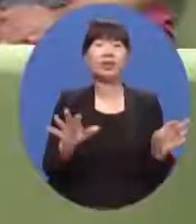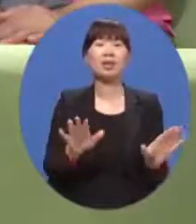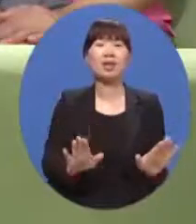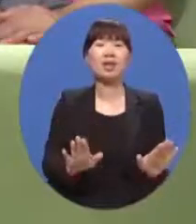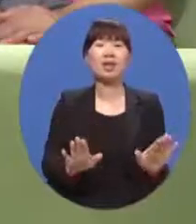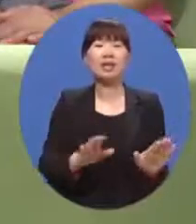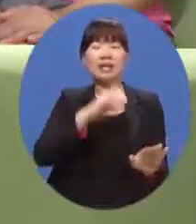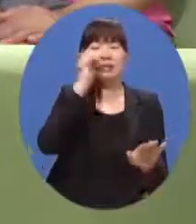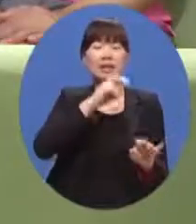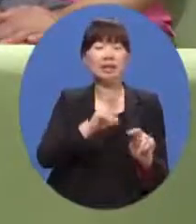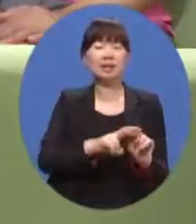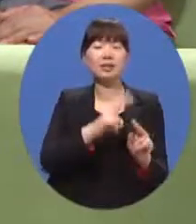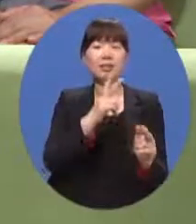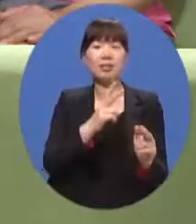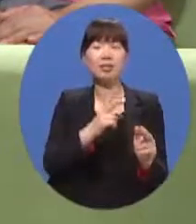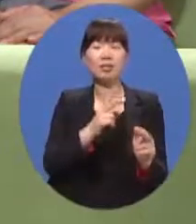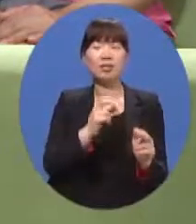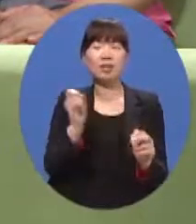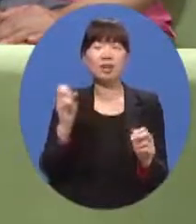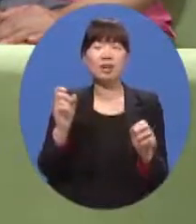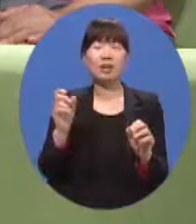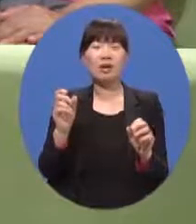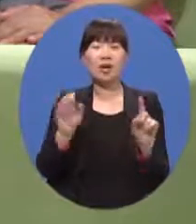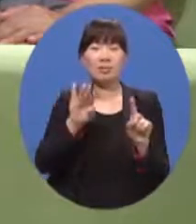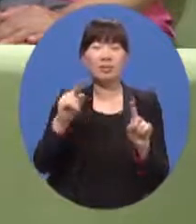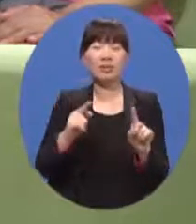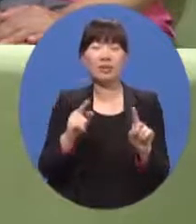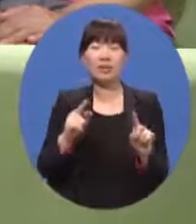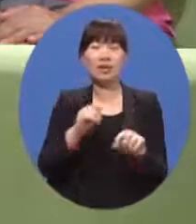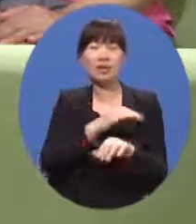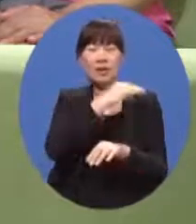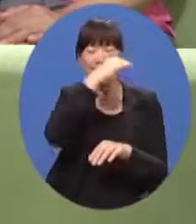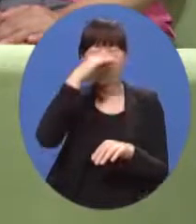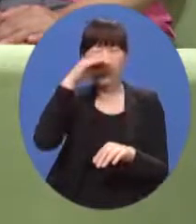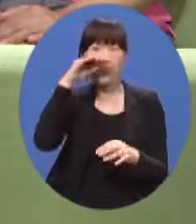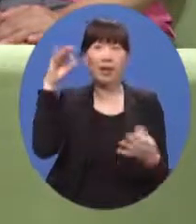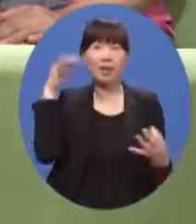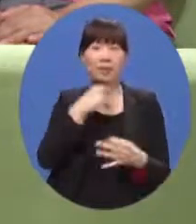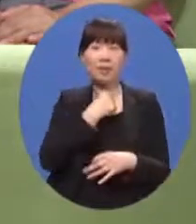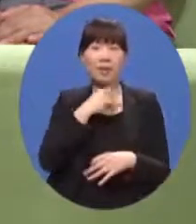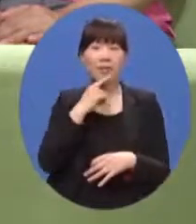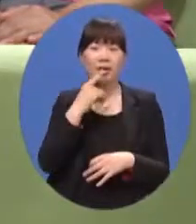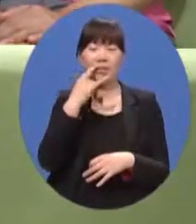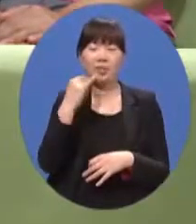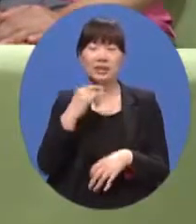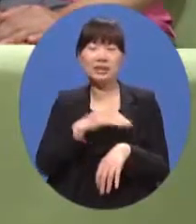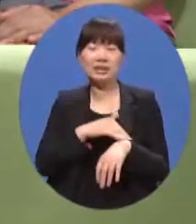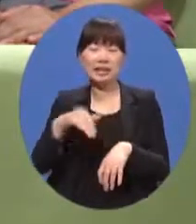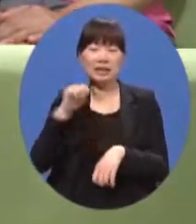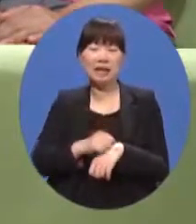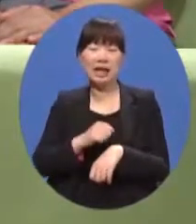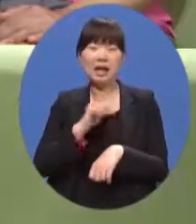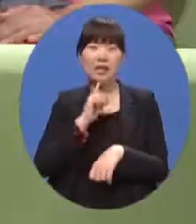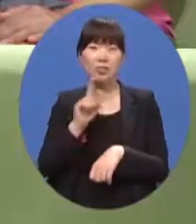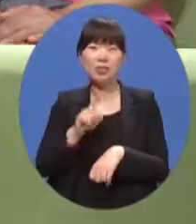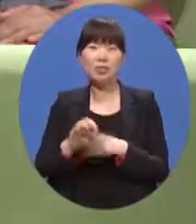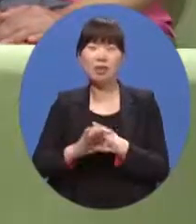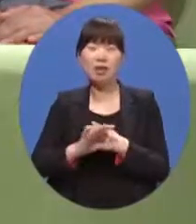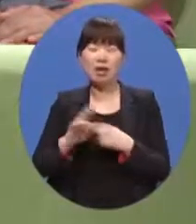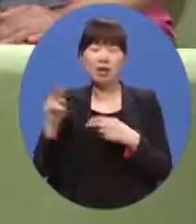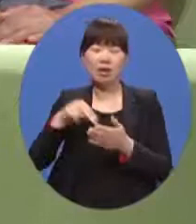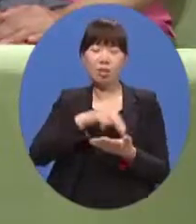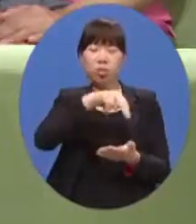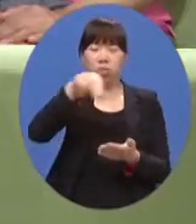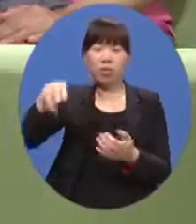애를 그냥 앉혀놓으려고 그러고 단번에 가만히 어머니들이 제일 많이 하는 거가 산만하니까 가만히 그렇게 5분 동안 서